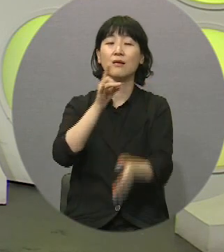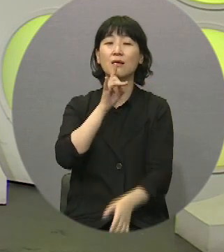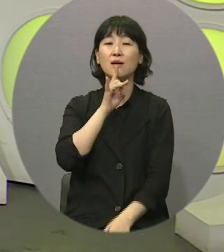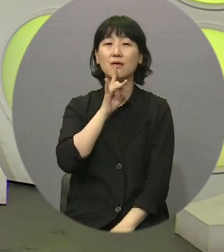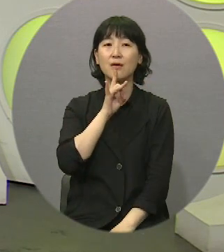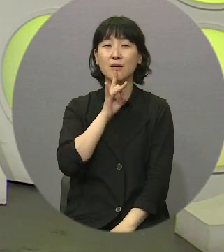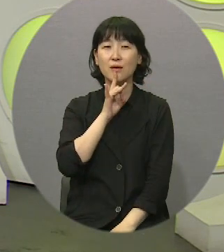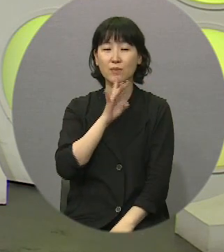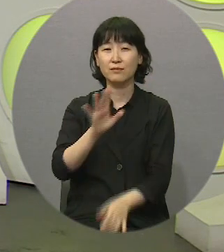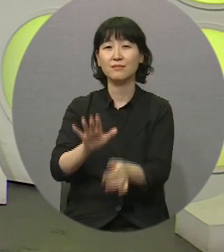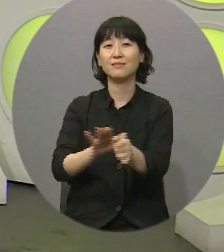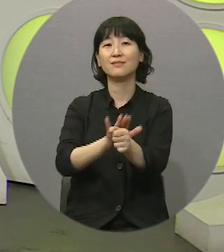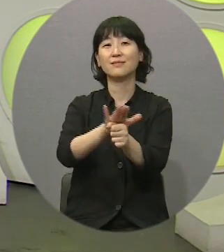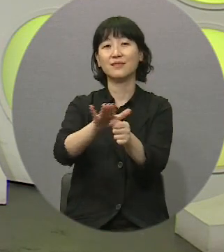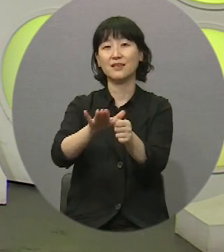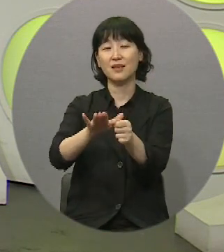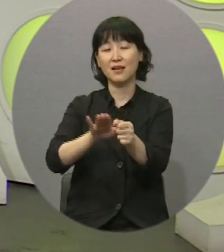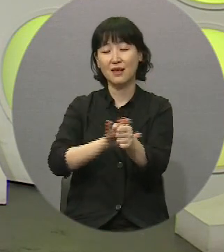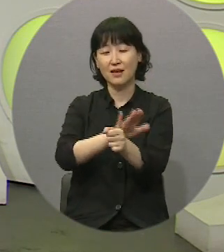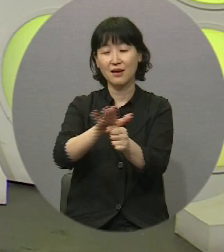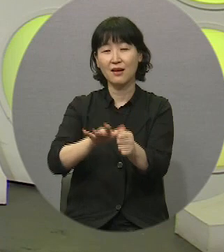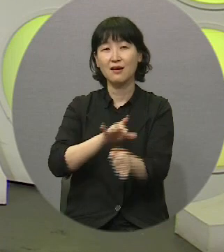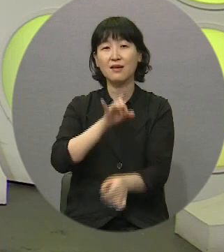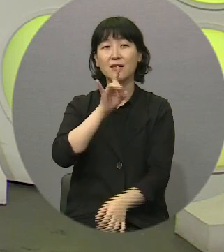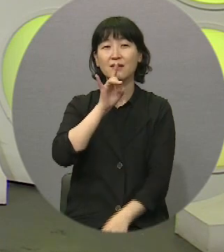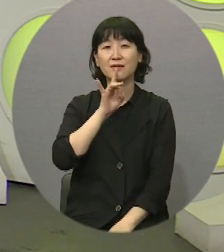오직 사랑